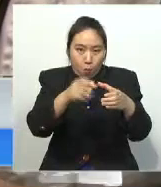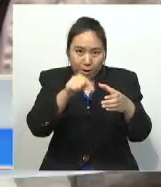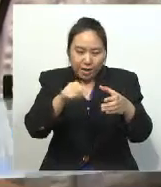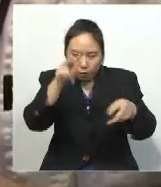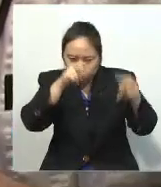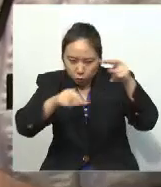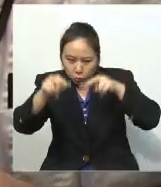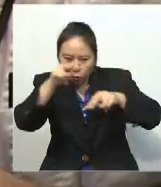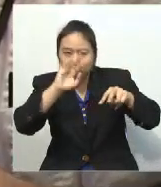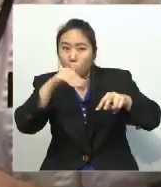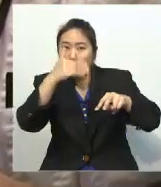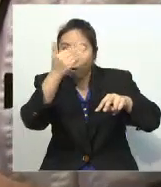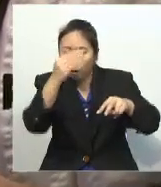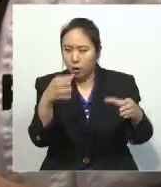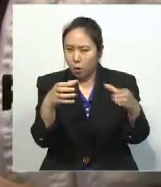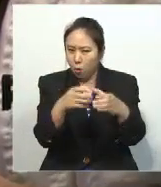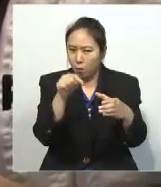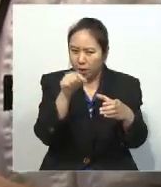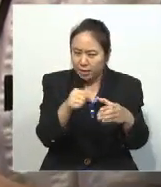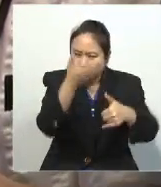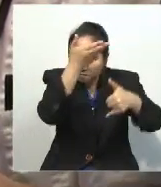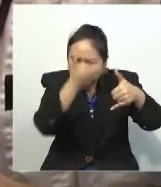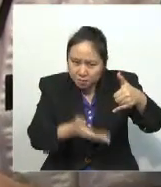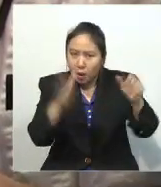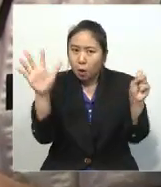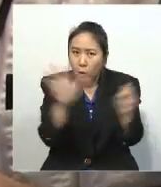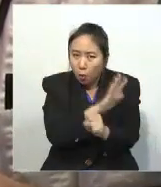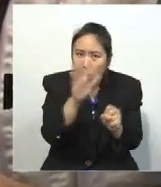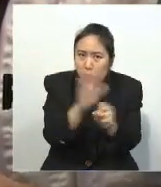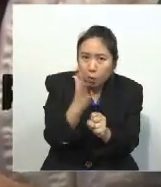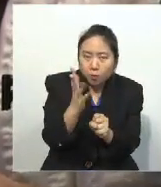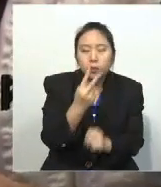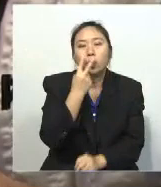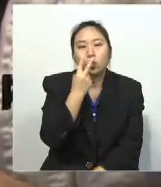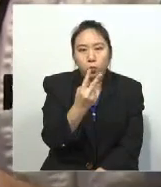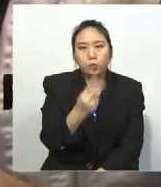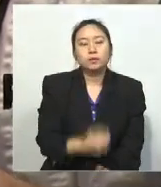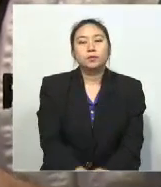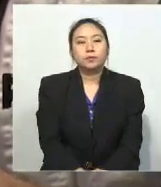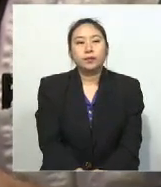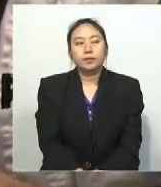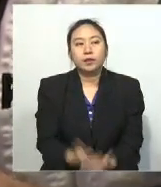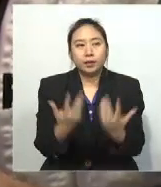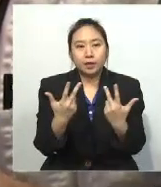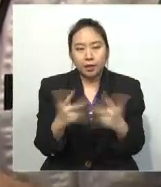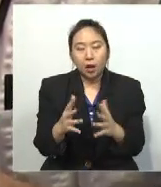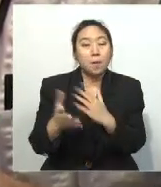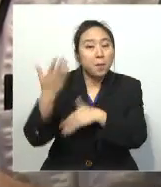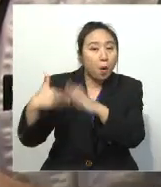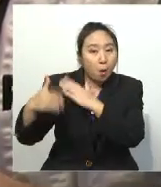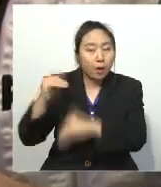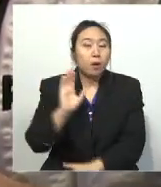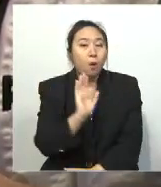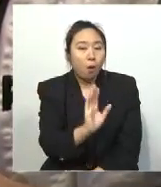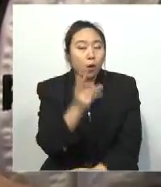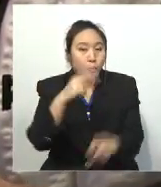นะครับว่าพรรคนั้นๆน่ะมีคุณสมบัติครบถ้วนตามที่ได้ยื่นผู้สมัครเอาไว้ไหมนะครับก็มาตรวจคุณสมบัติพรรคนะครับถ้